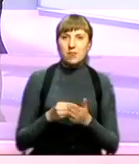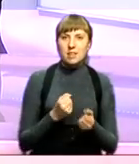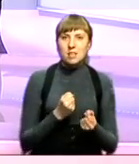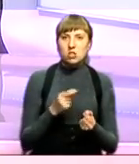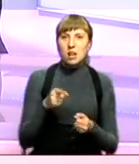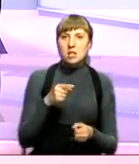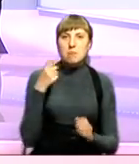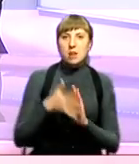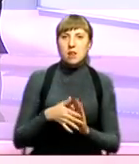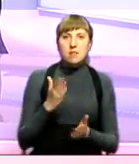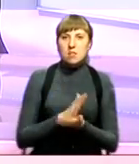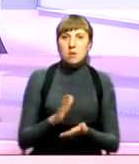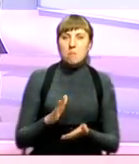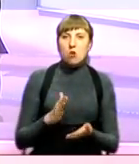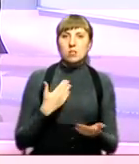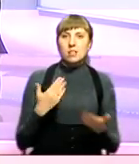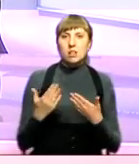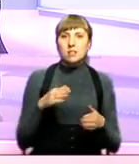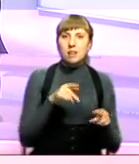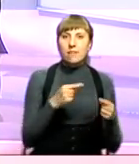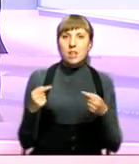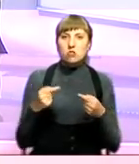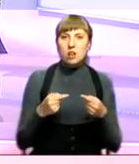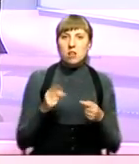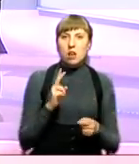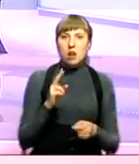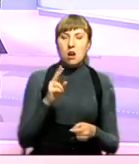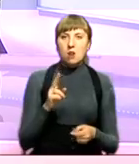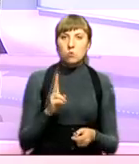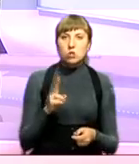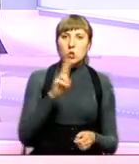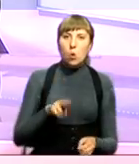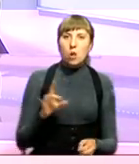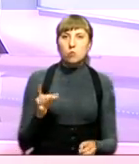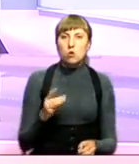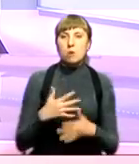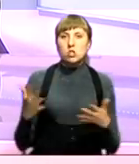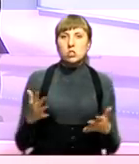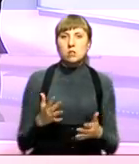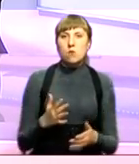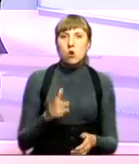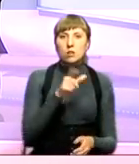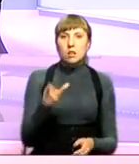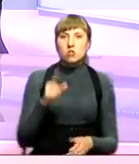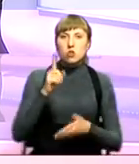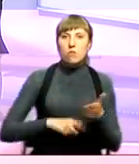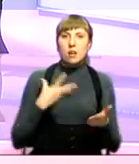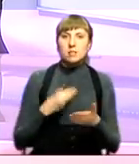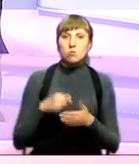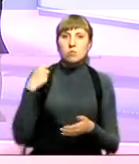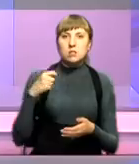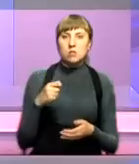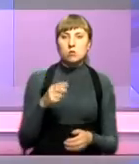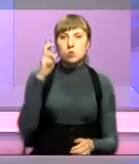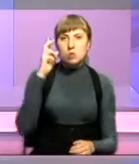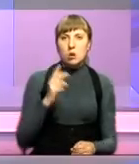понятия не имеют даже о соотношении курса доллара к рублю, потому что большинство граждан доверяет своей валюте, своему президенту, своему государству. Большое